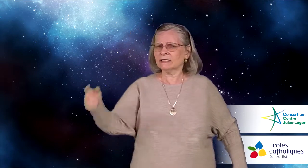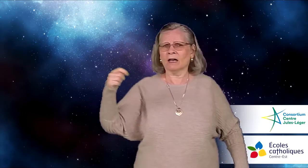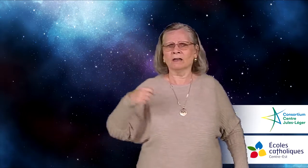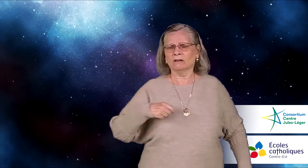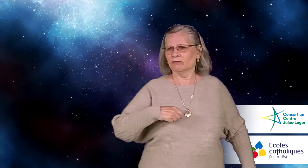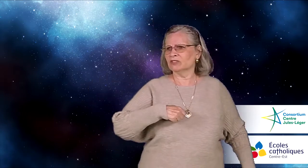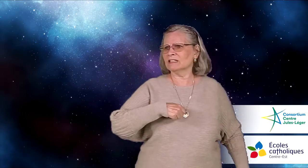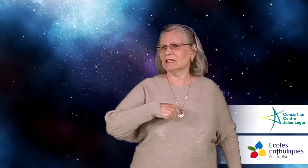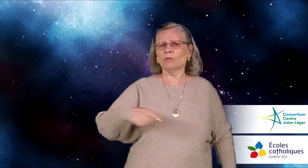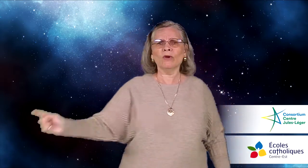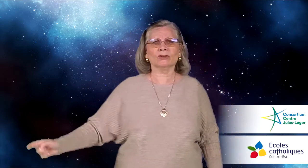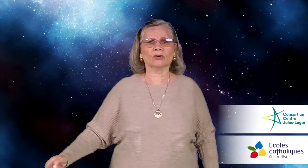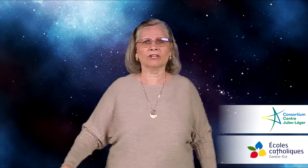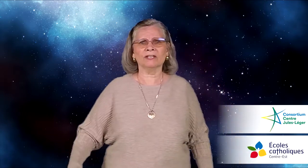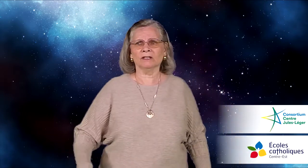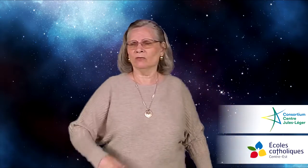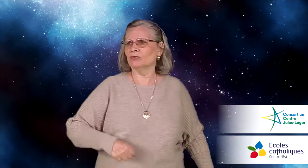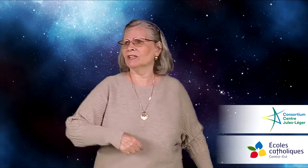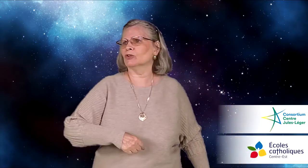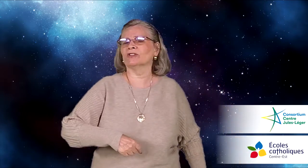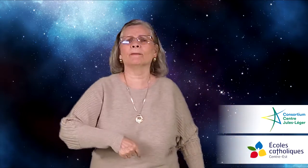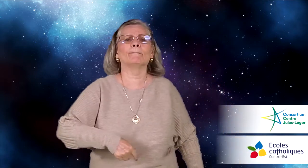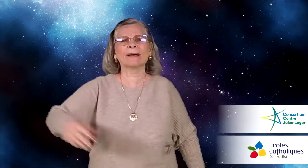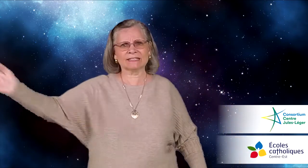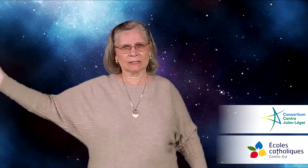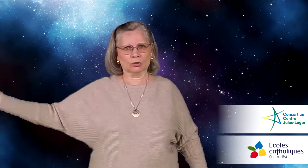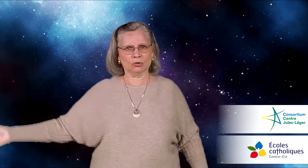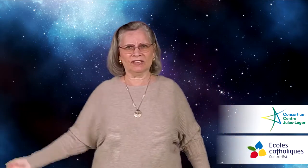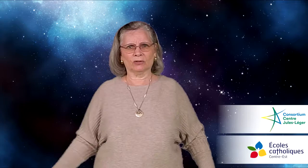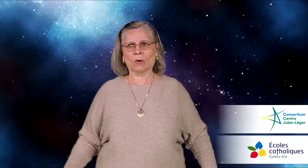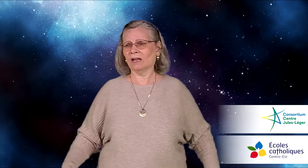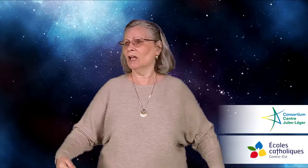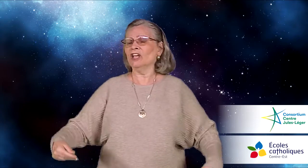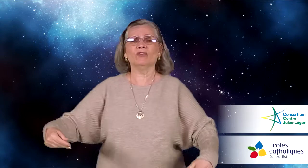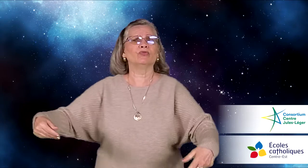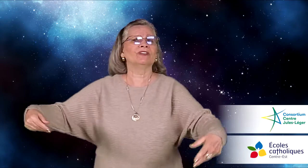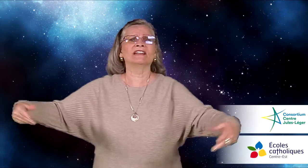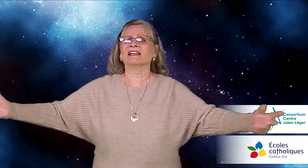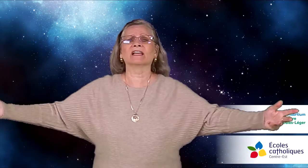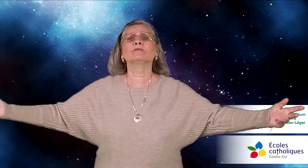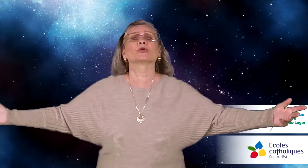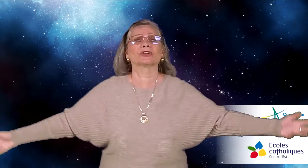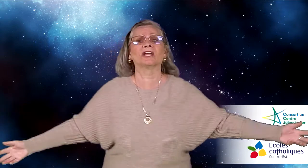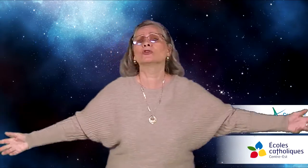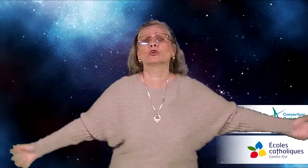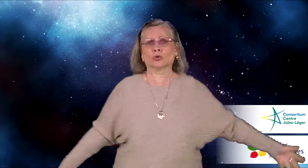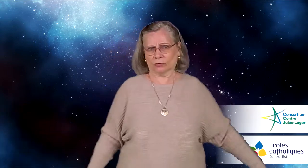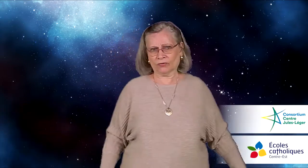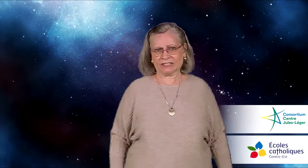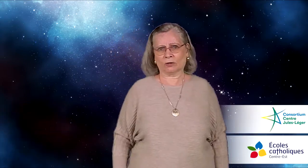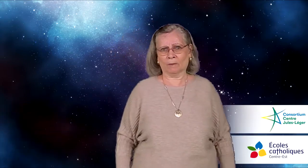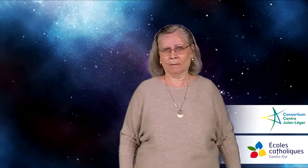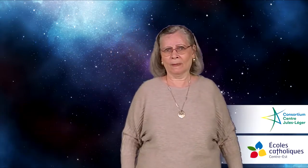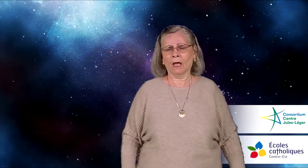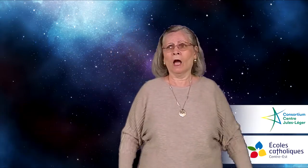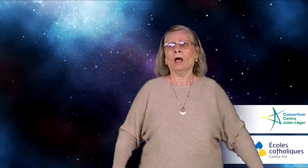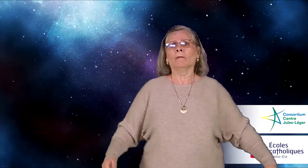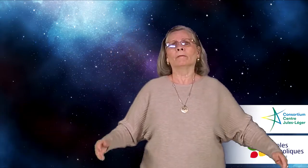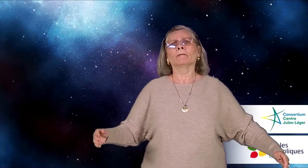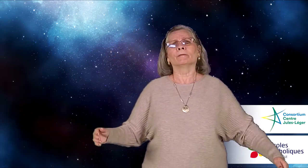C'est ça. Vous êtes des moins que rien. Vous n'êtes que des particules d'étoiles. Et, vous n'éclairez plus rien, de toute façon.